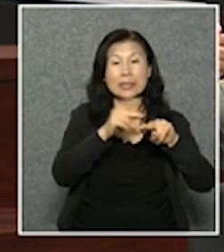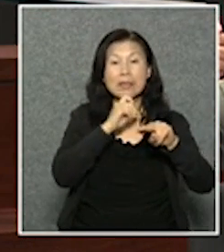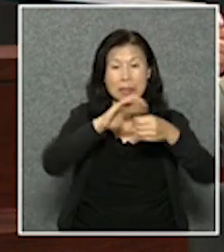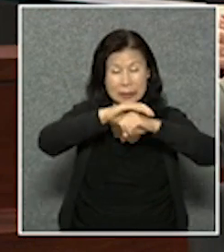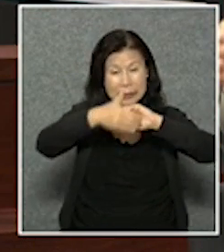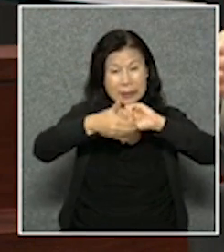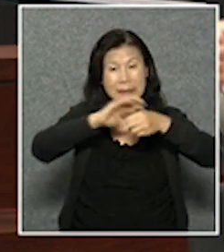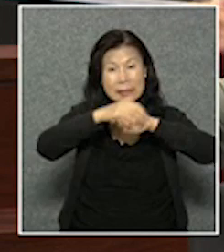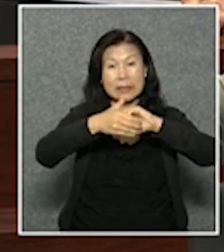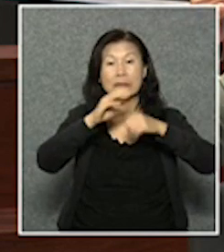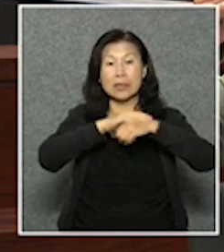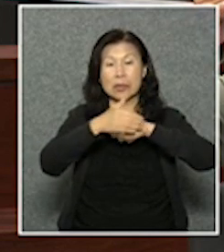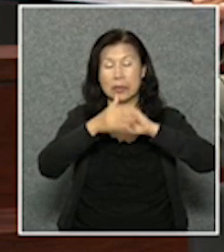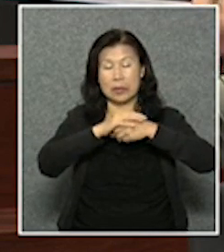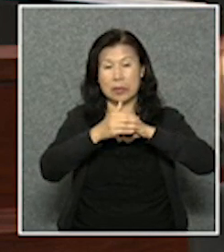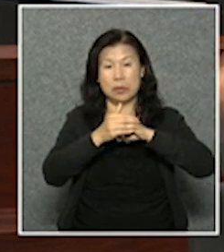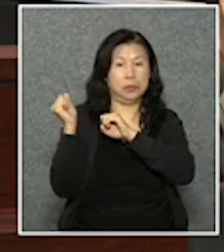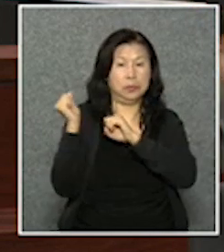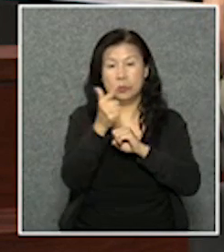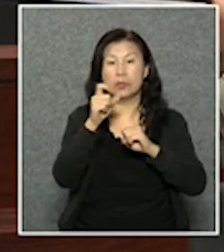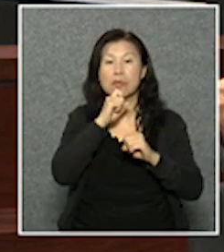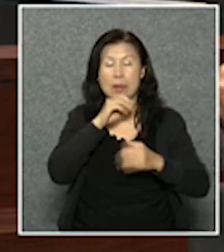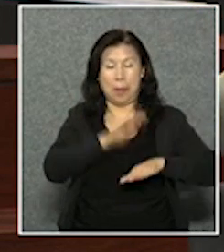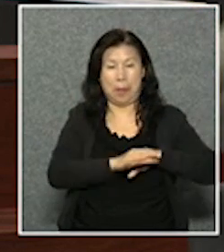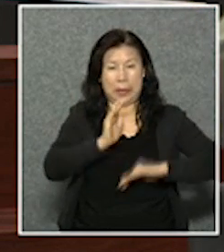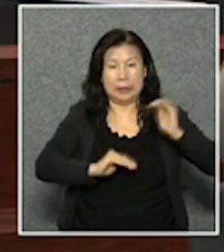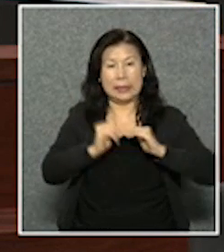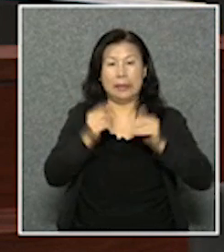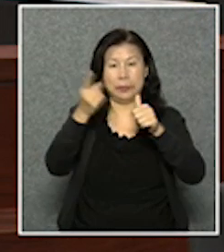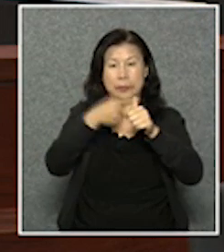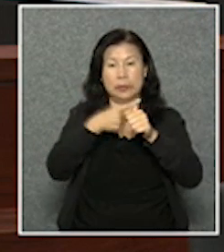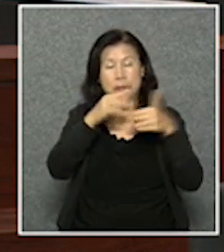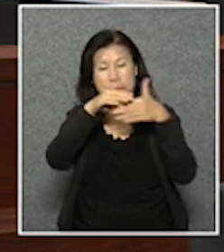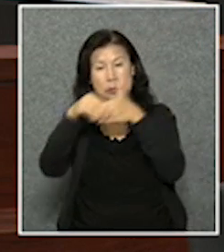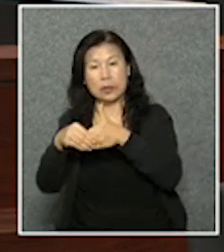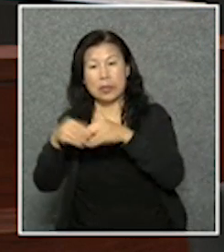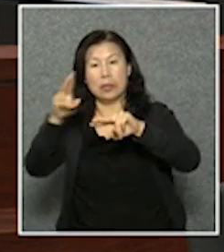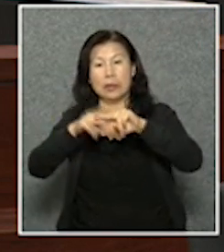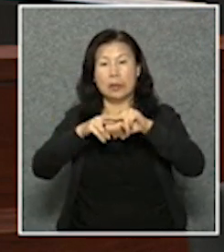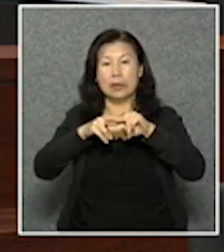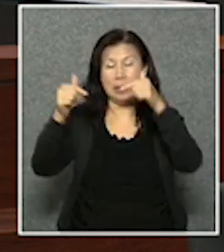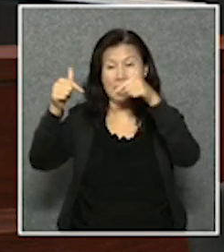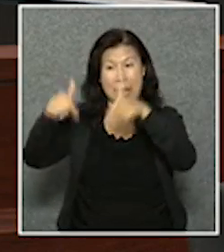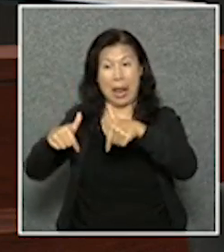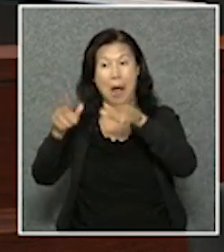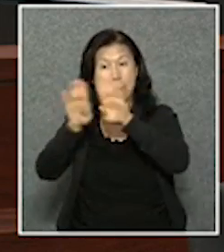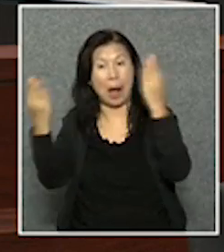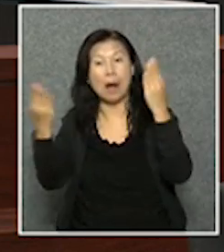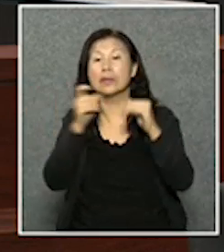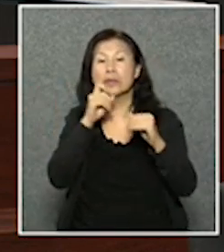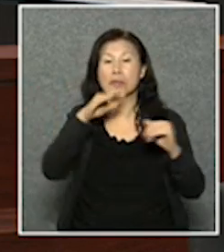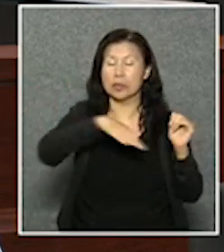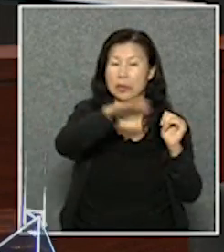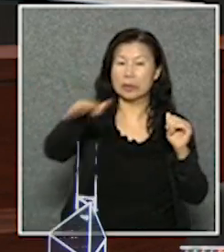世界的一個最有潛力的經濟龍頭，我哋中國的南大門，亦都係